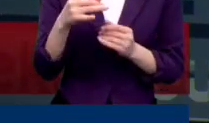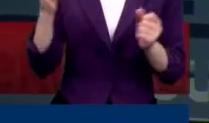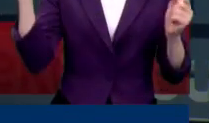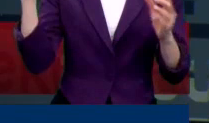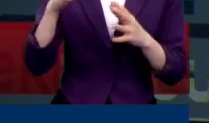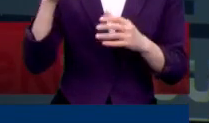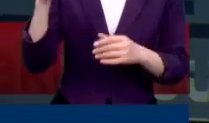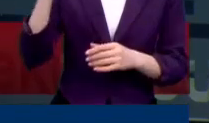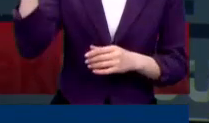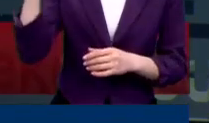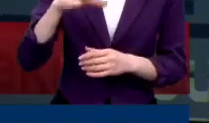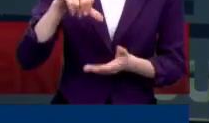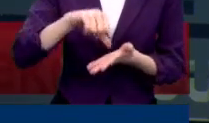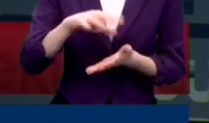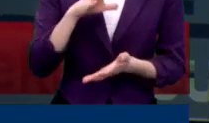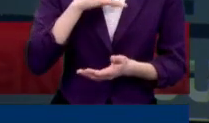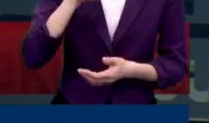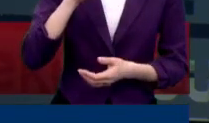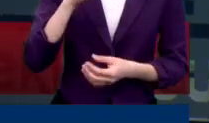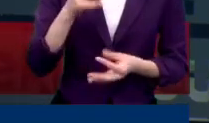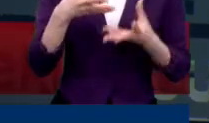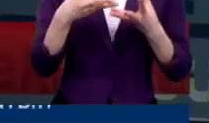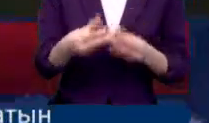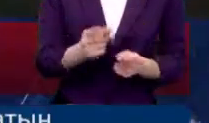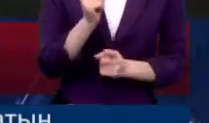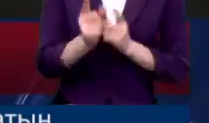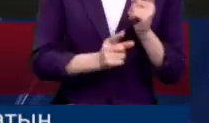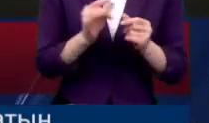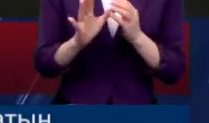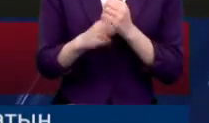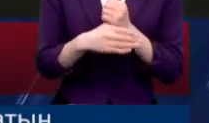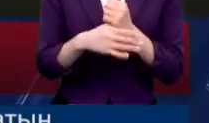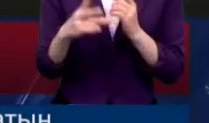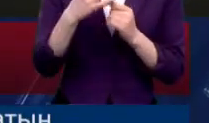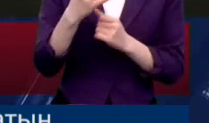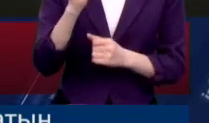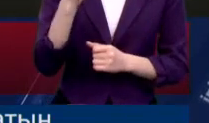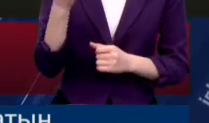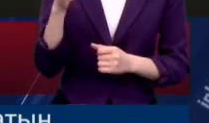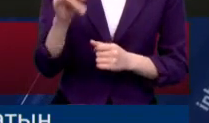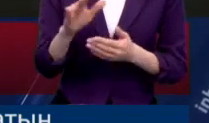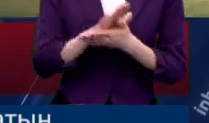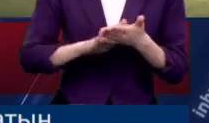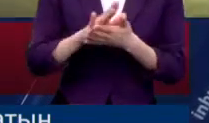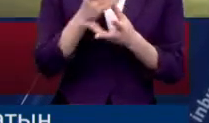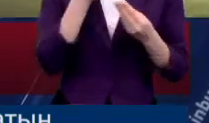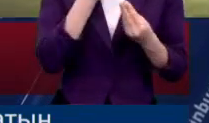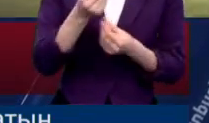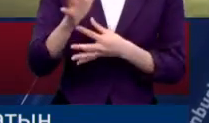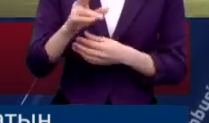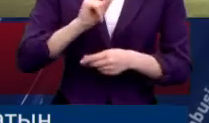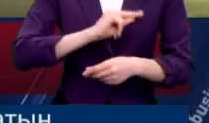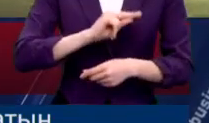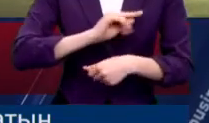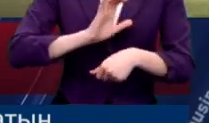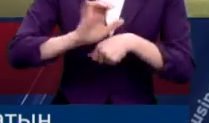Без подсветки оказались медиплавильные заводы в Жезказгане и Балхаше. При этом проведение акции никак не повлияло на производственный процесс